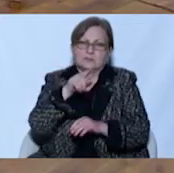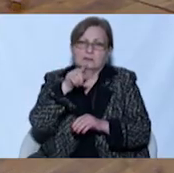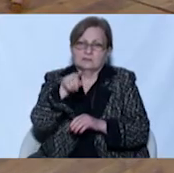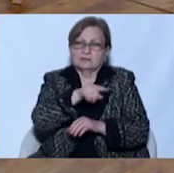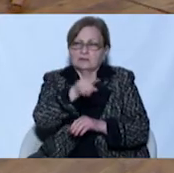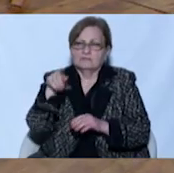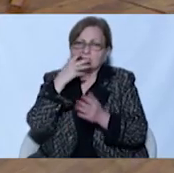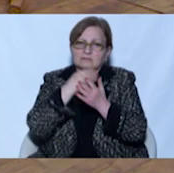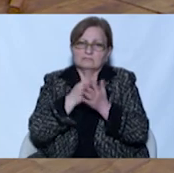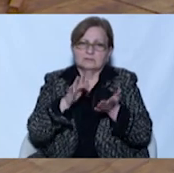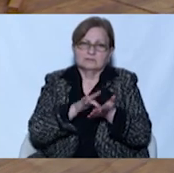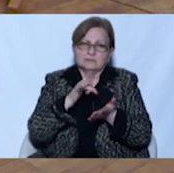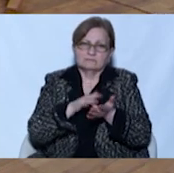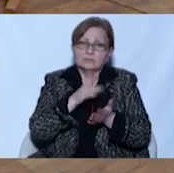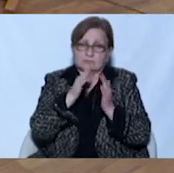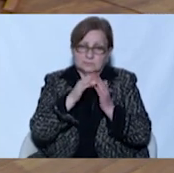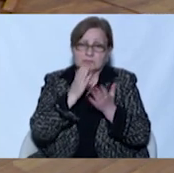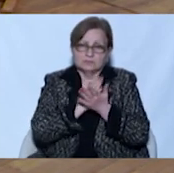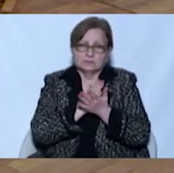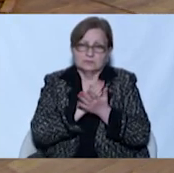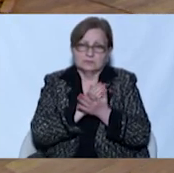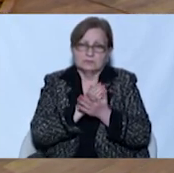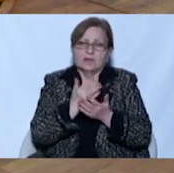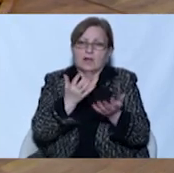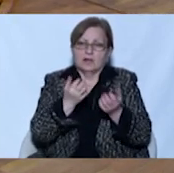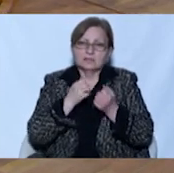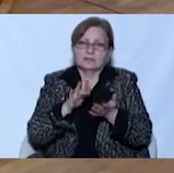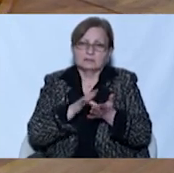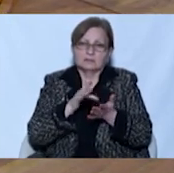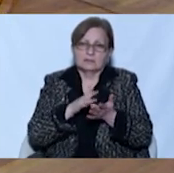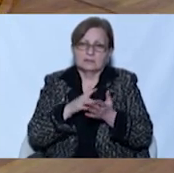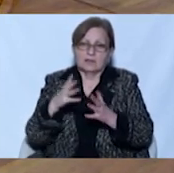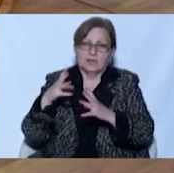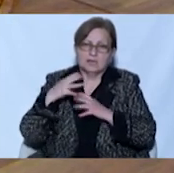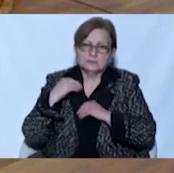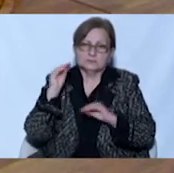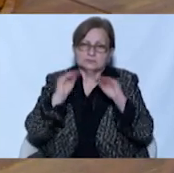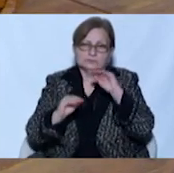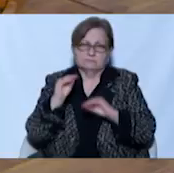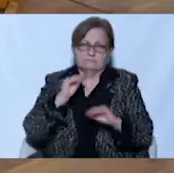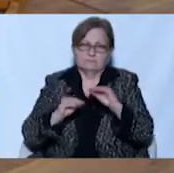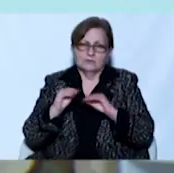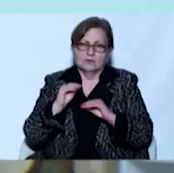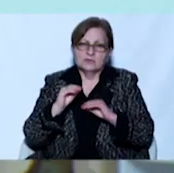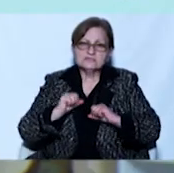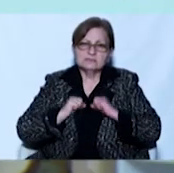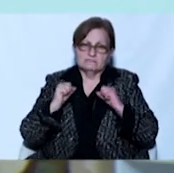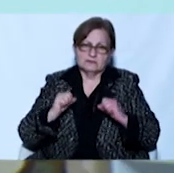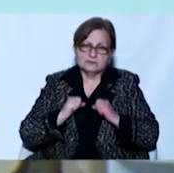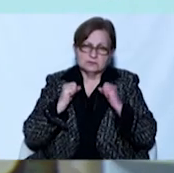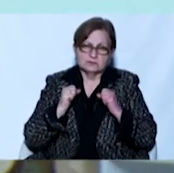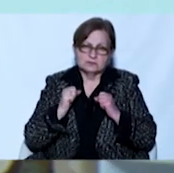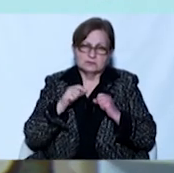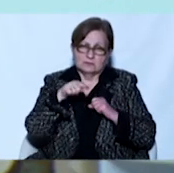რეულებში შეავსეთ. ხომ გვაქვს სკოლის რეულები? ავიღოთ რეულები და ერთად შევავსოთ სავარჯიშოები.